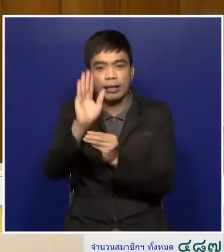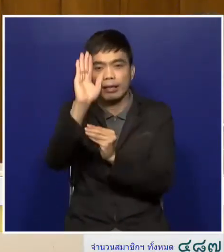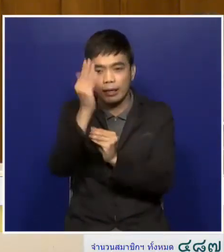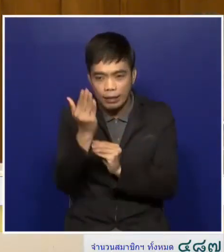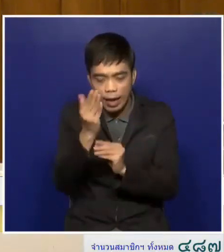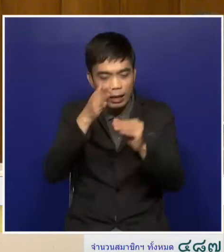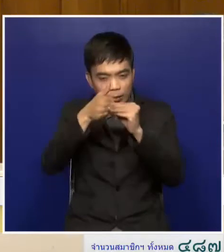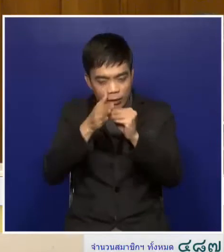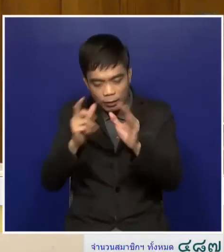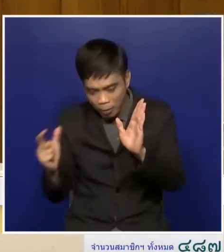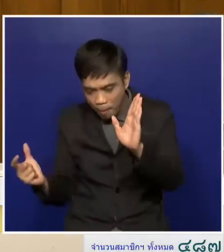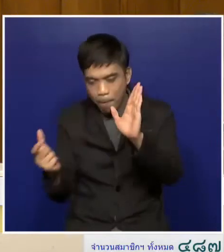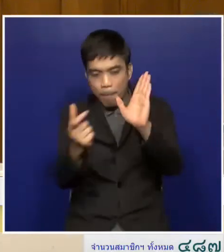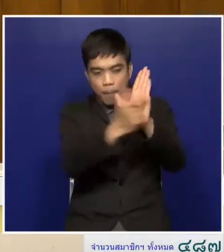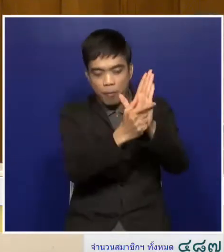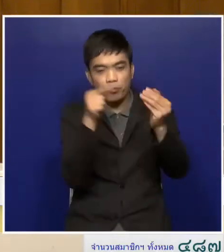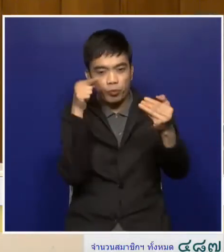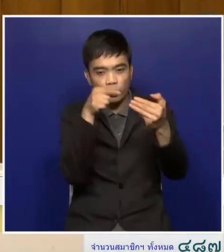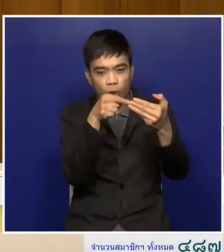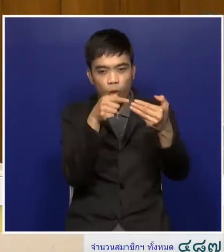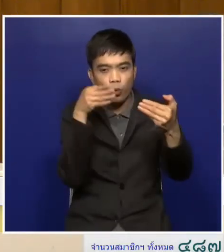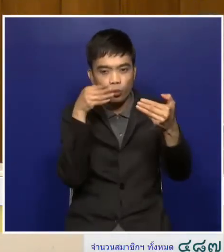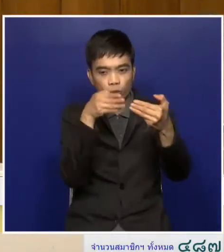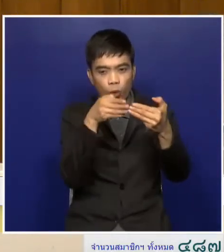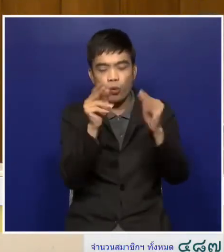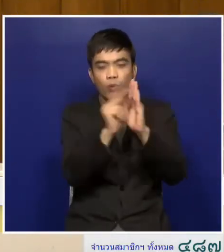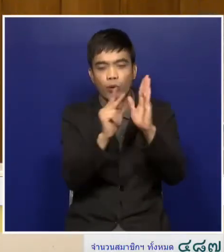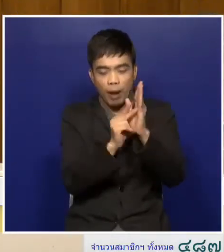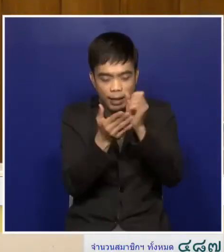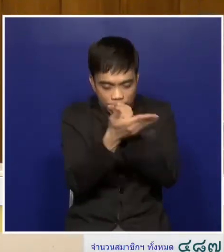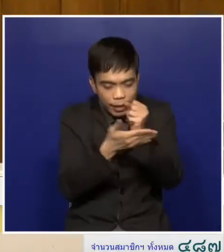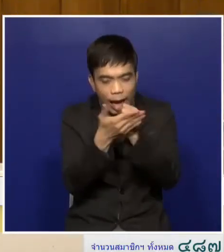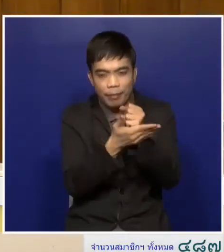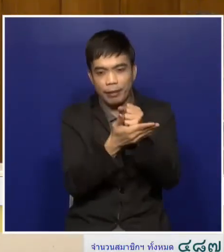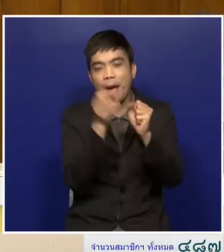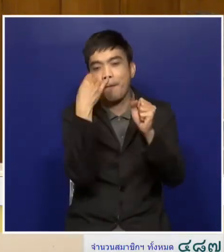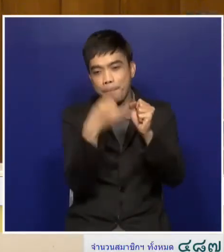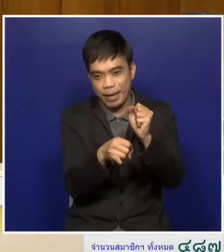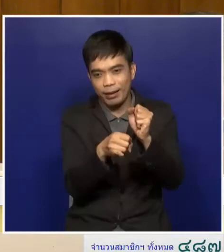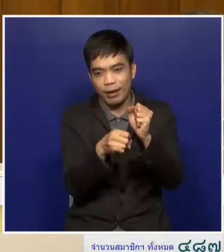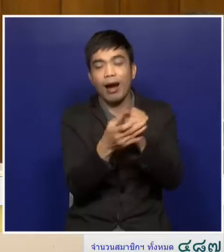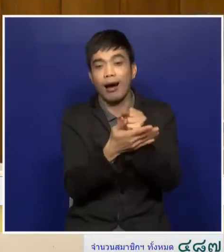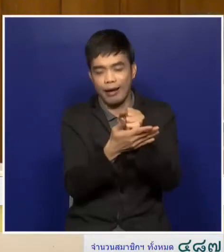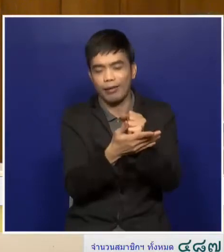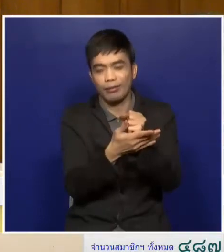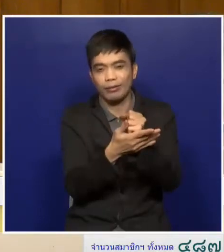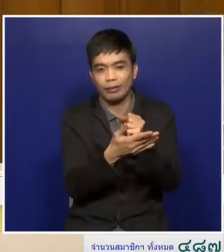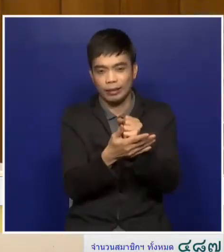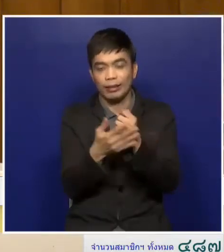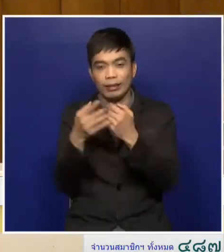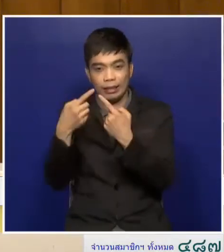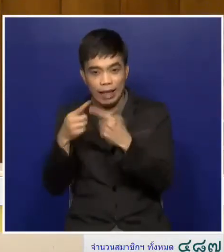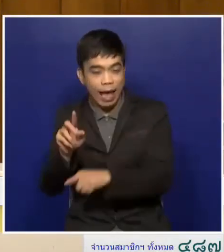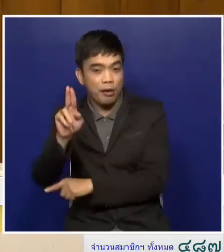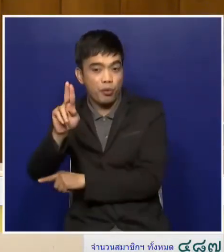รายชื่อ ยาเสบติดแต่ยไก็ตาม อัุสัญญาของสหปัช